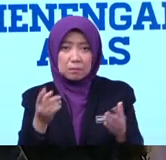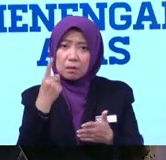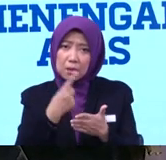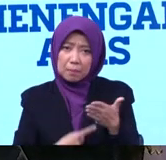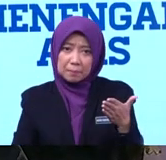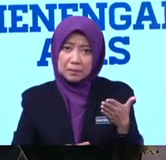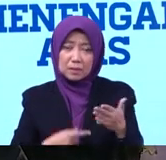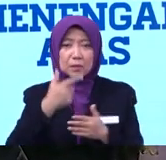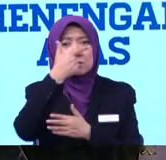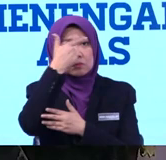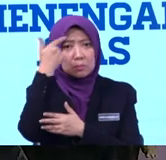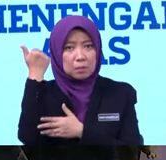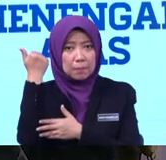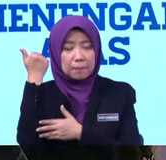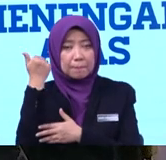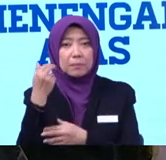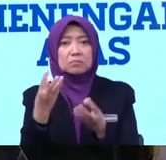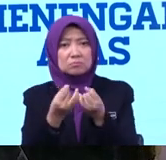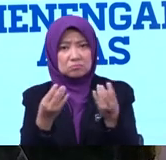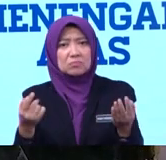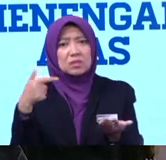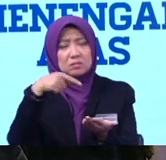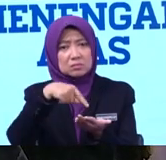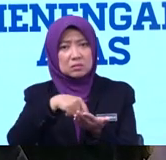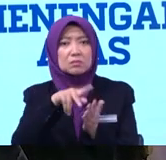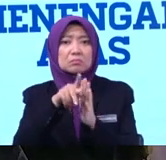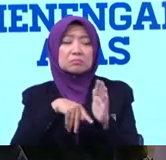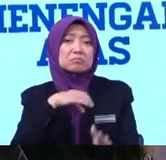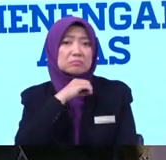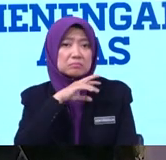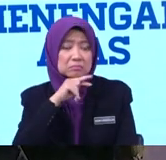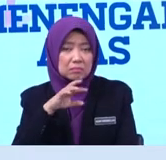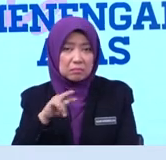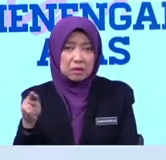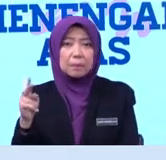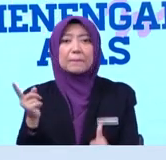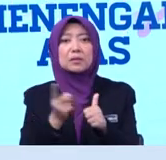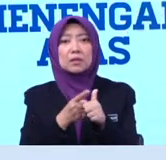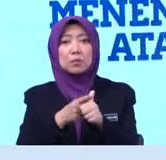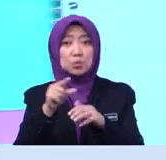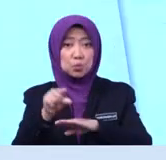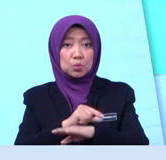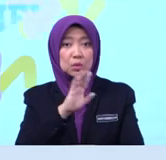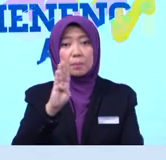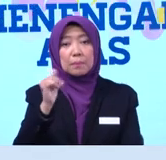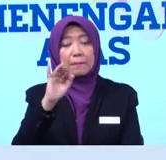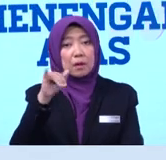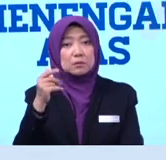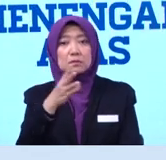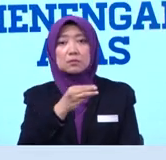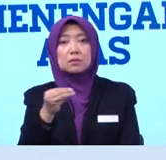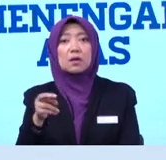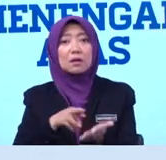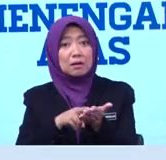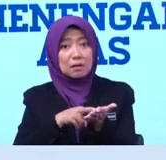apapunche yang menyebabkan pencemaran tanah Ini Tiang pertama penggunaan baja dan Racun serangga yang